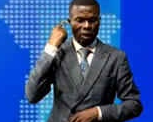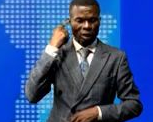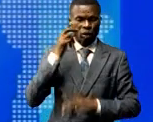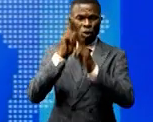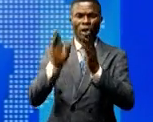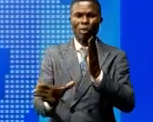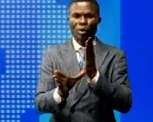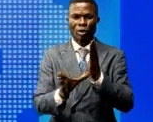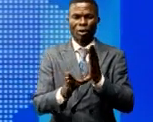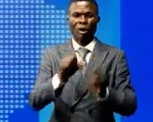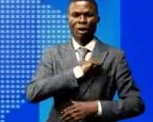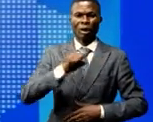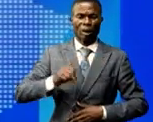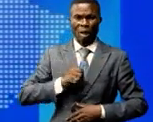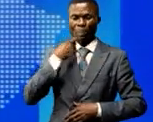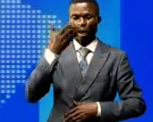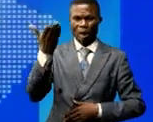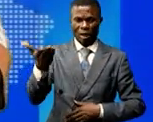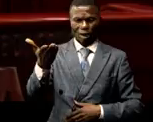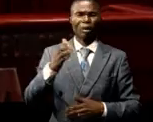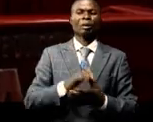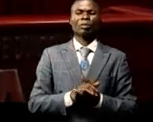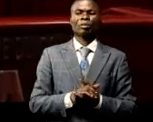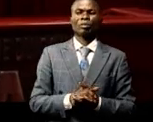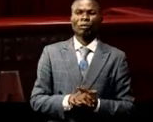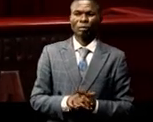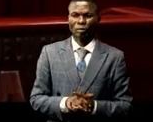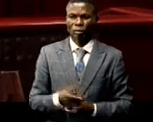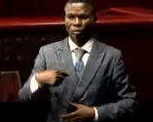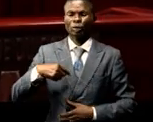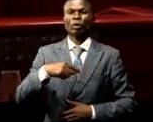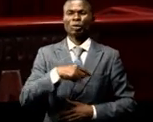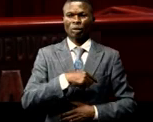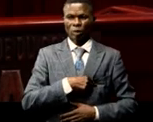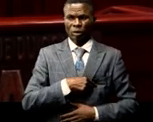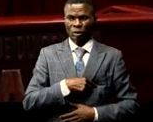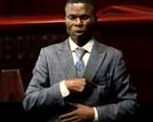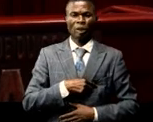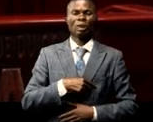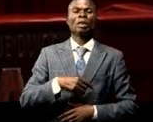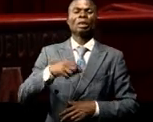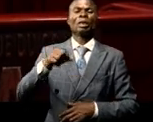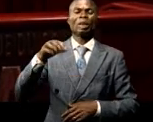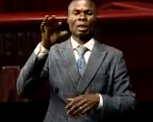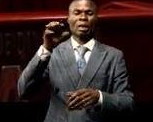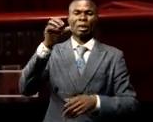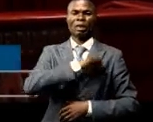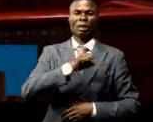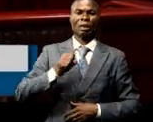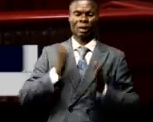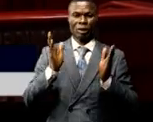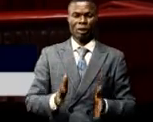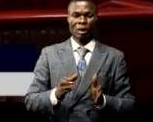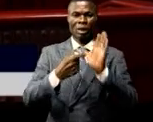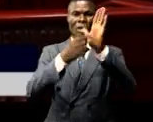adjoint du Sénat au micro de Sandra Nyangui. Nous, élus des élus, représentant